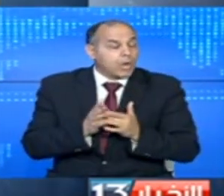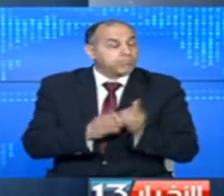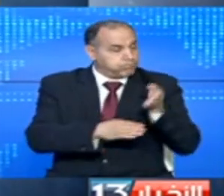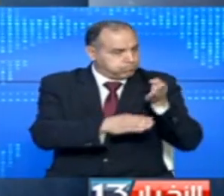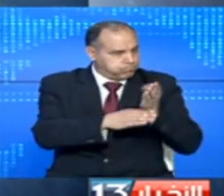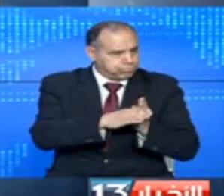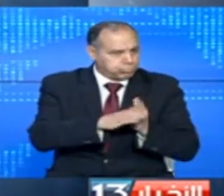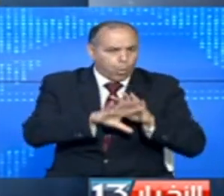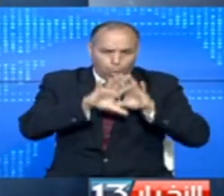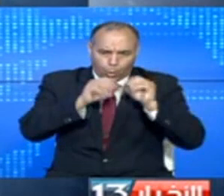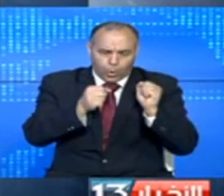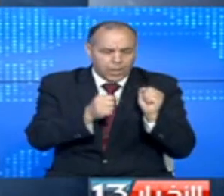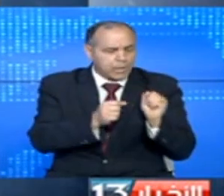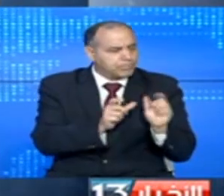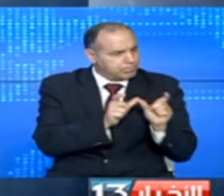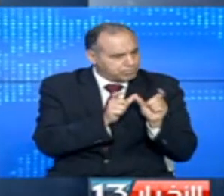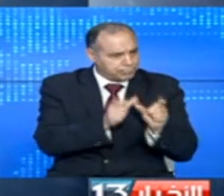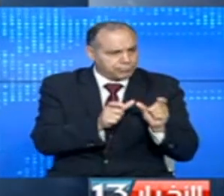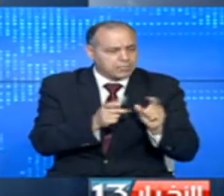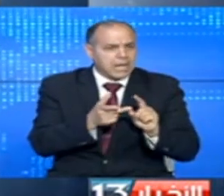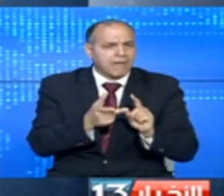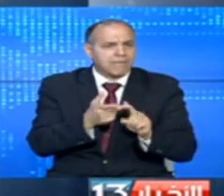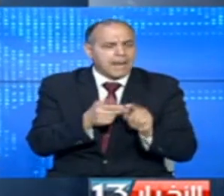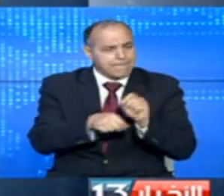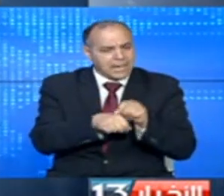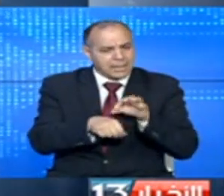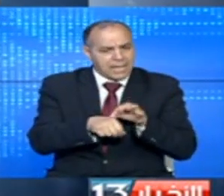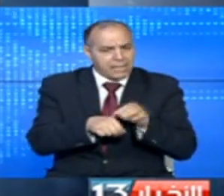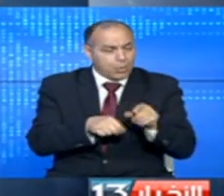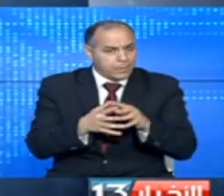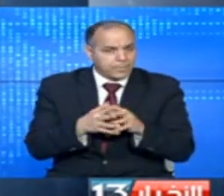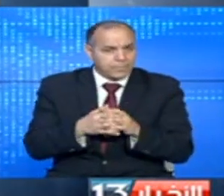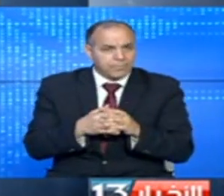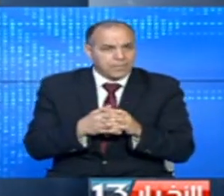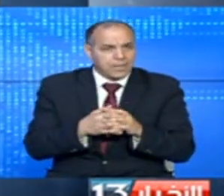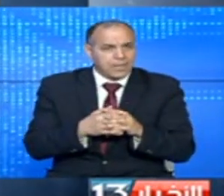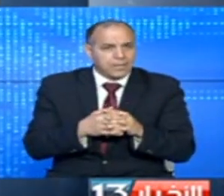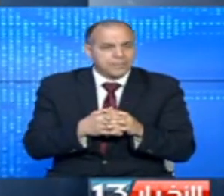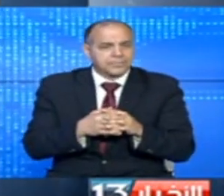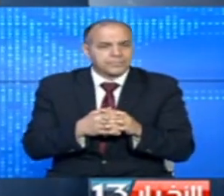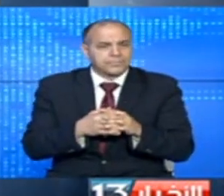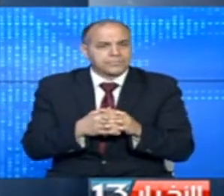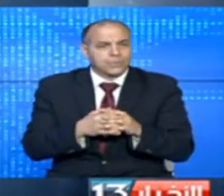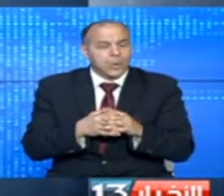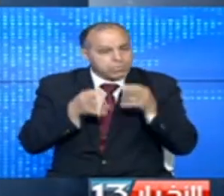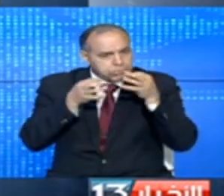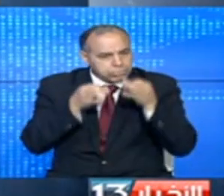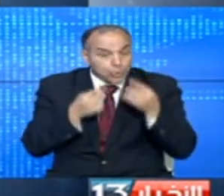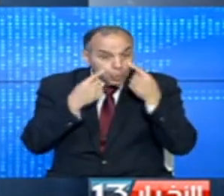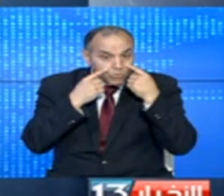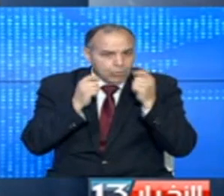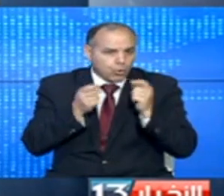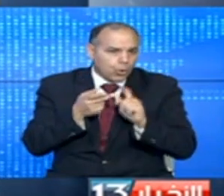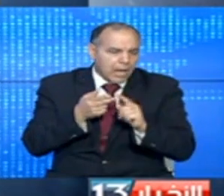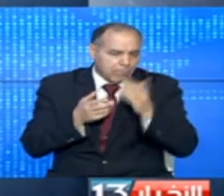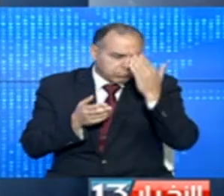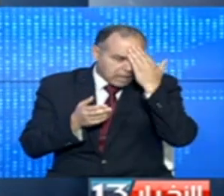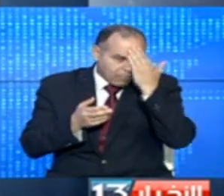مجندة لتقصي الوباء هذايا والتعرض مع التدقيق كما